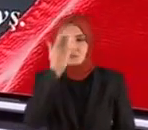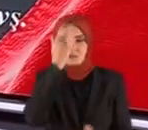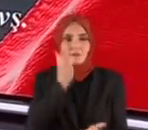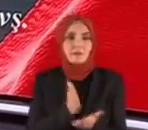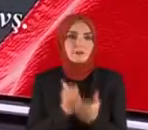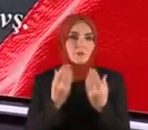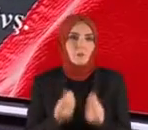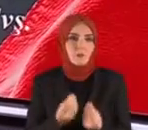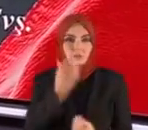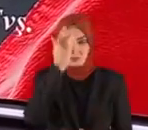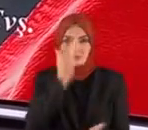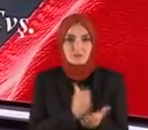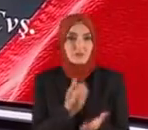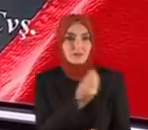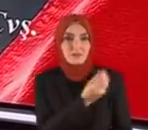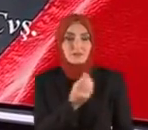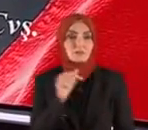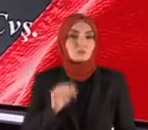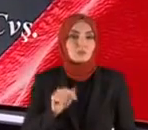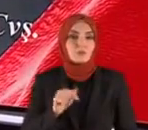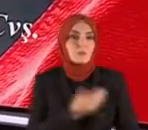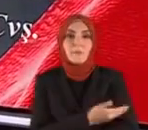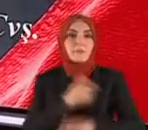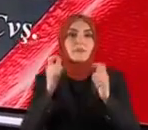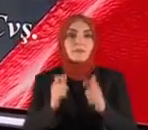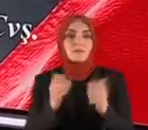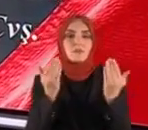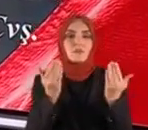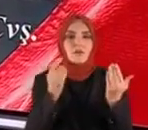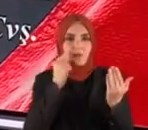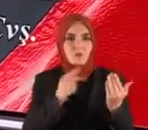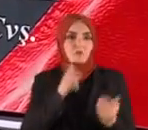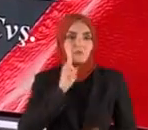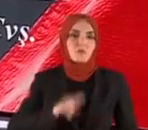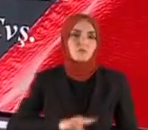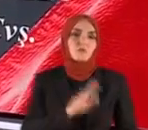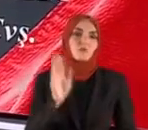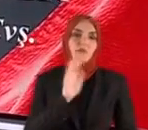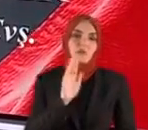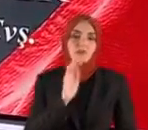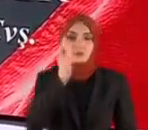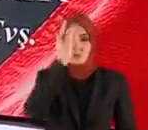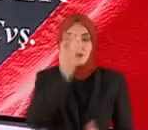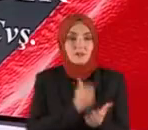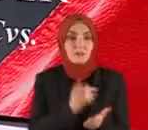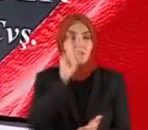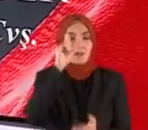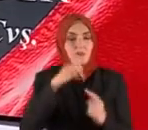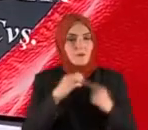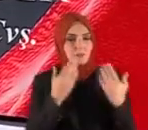şehit düştü. Şehitler bugün memleketlerinde dualarla son yolculuklarına uğurlandı. Şehitlerimize Allah'tan rahmet